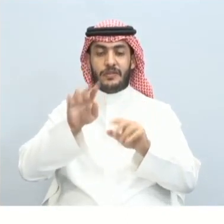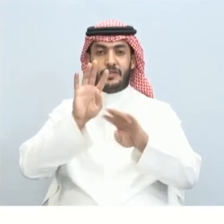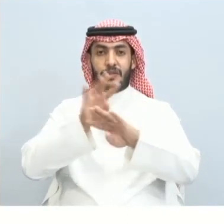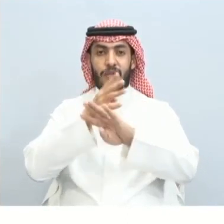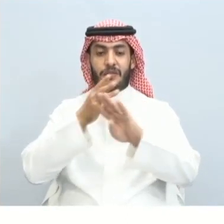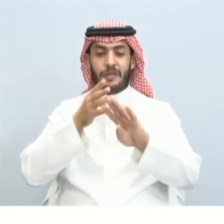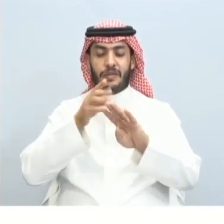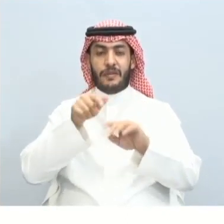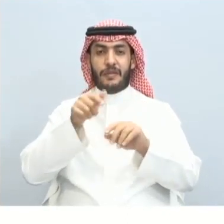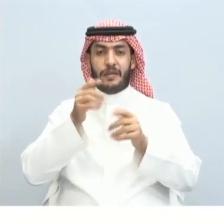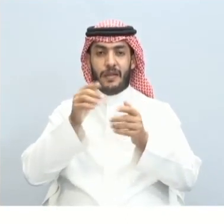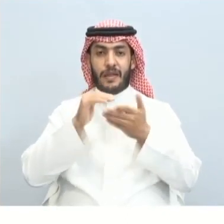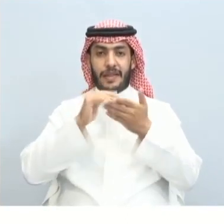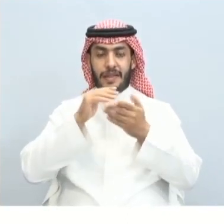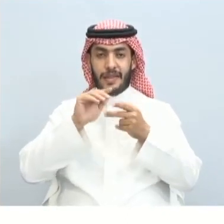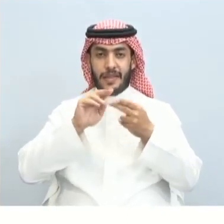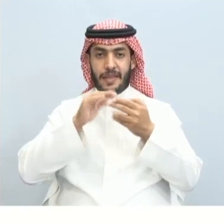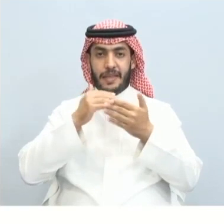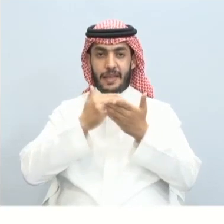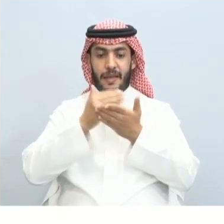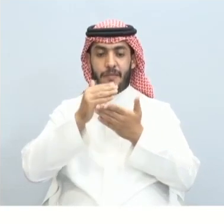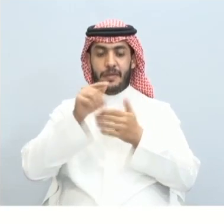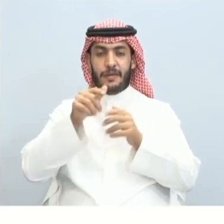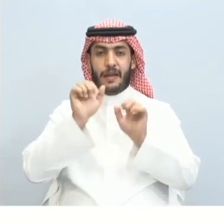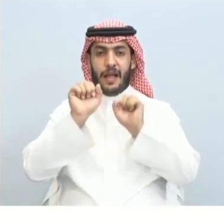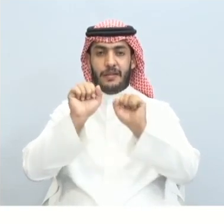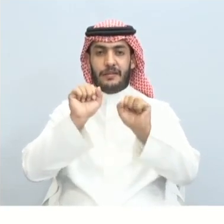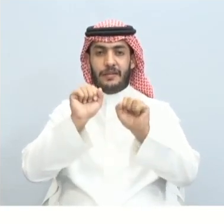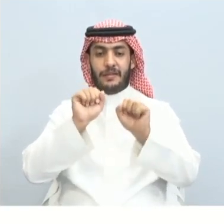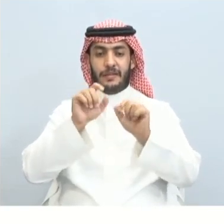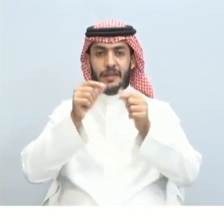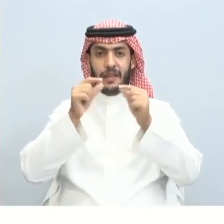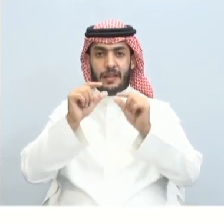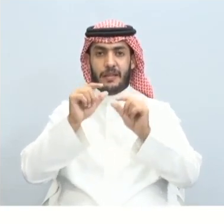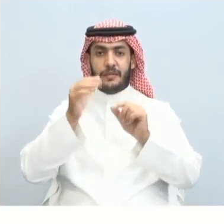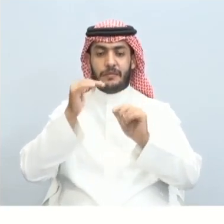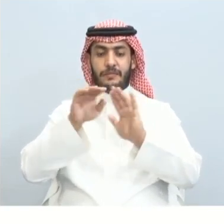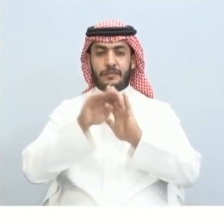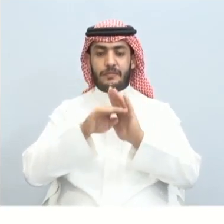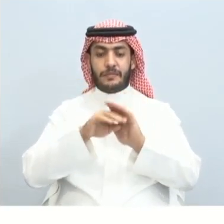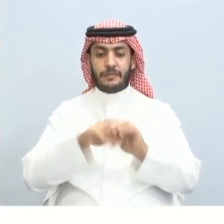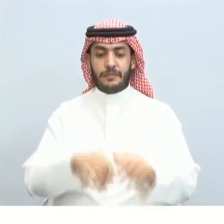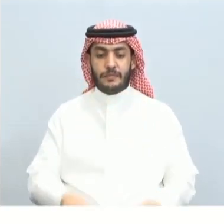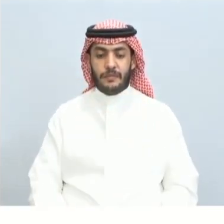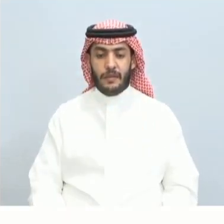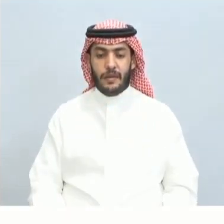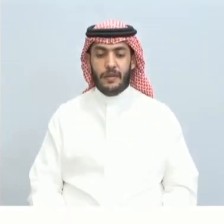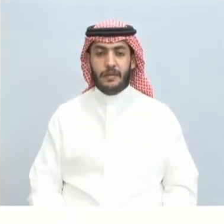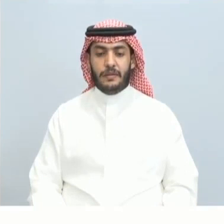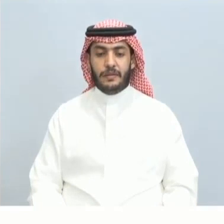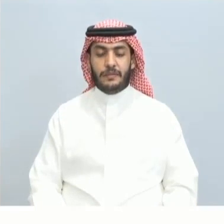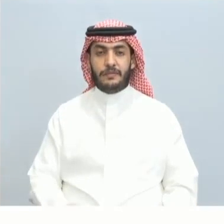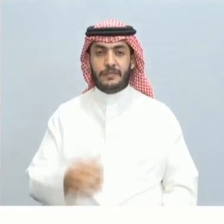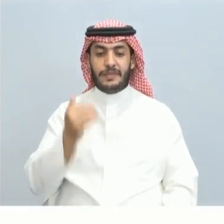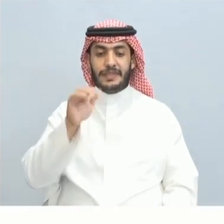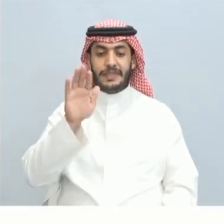جدول نريد ان نكمل هذا الجدول ونحدد مجال كل داله ومداها لدينا هنا قيم